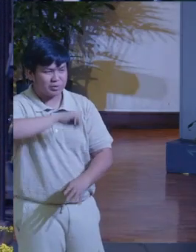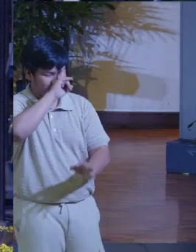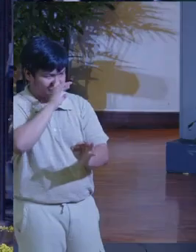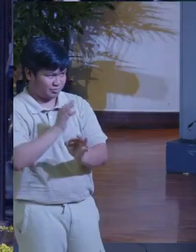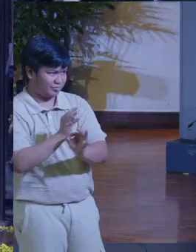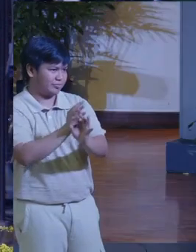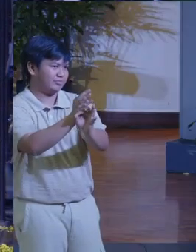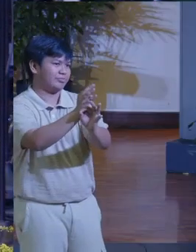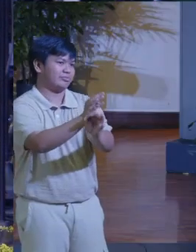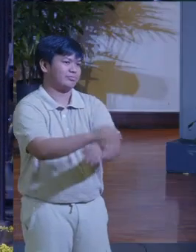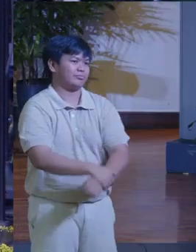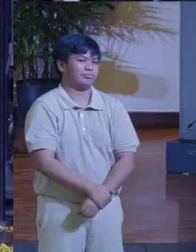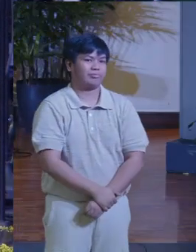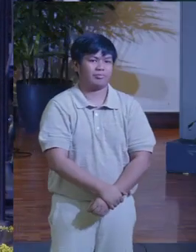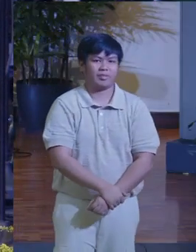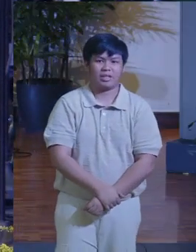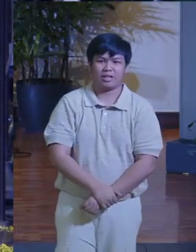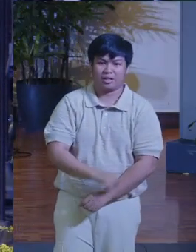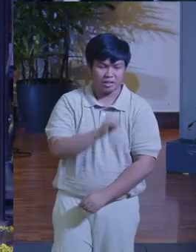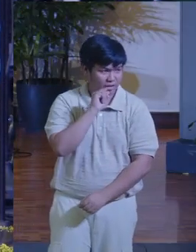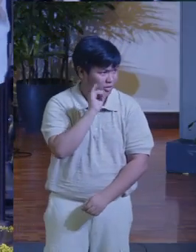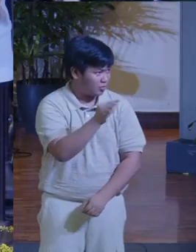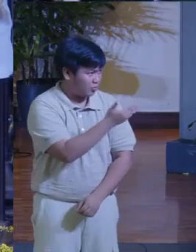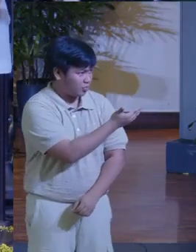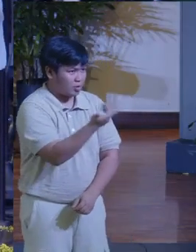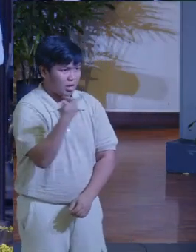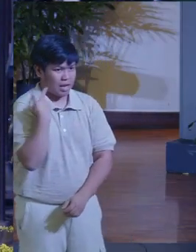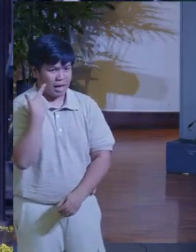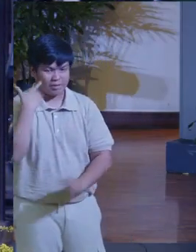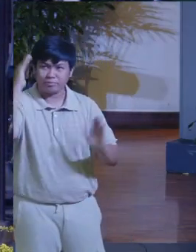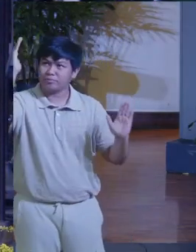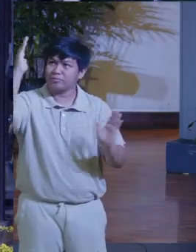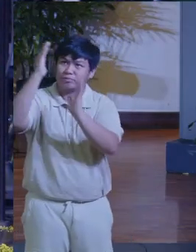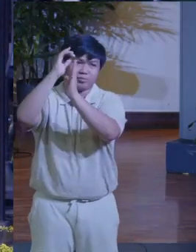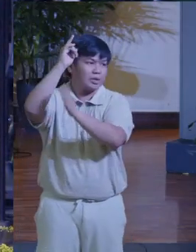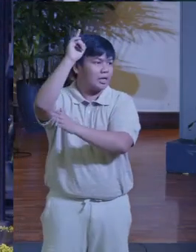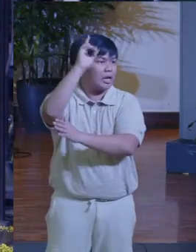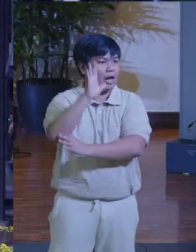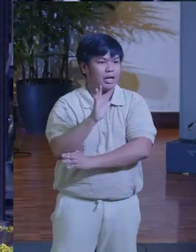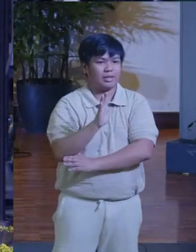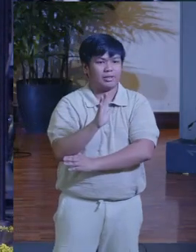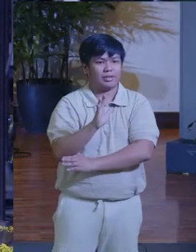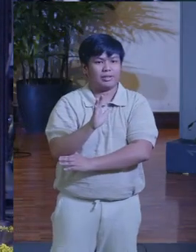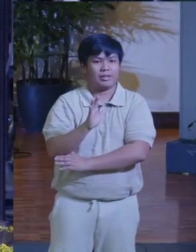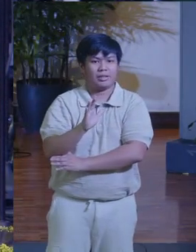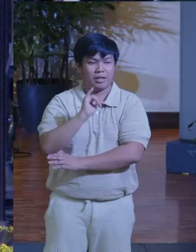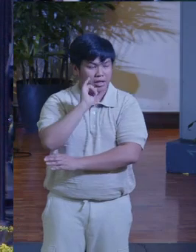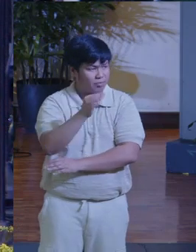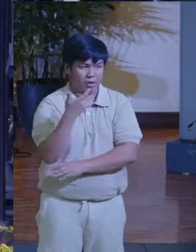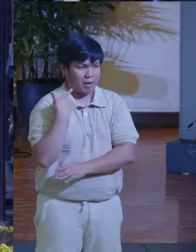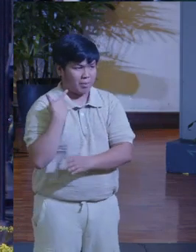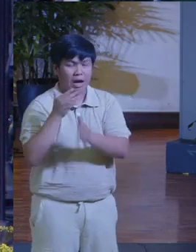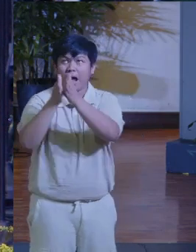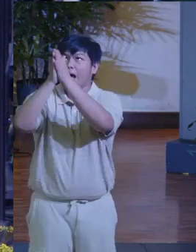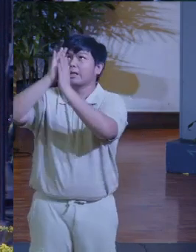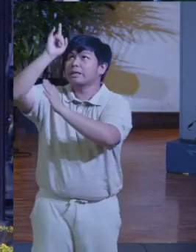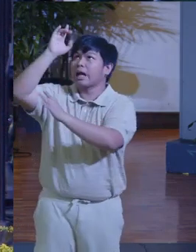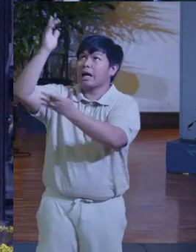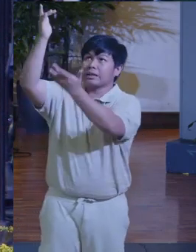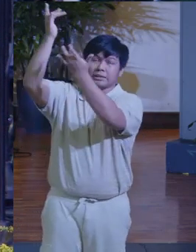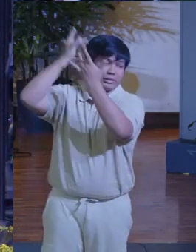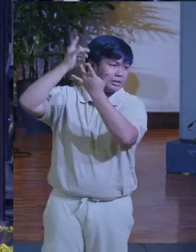Kanya. Kung kayo ay hindi pa nakakalapit sa ating Panginoon upang humingi ng Kanyang